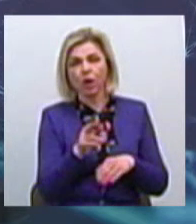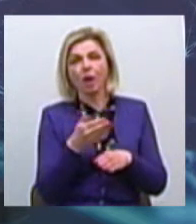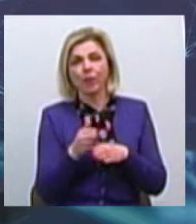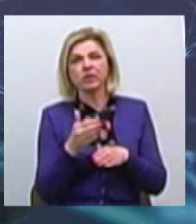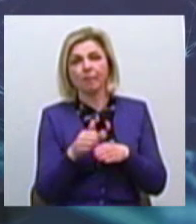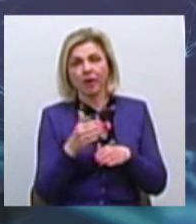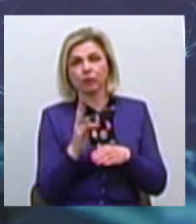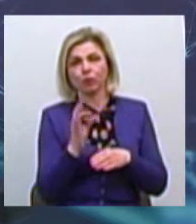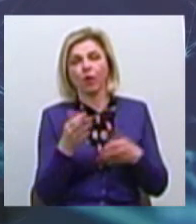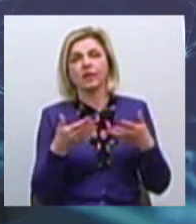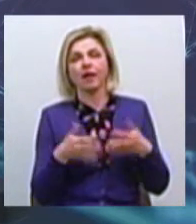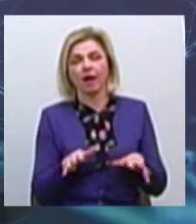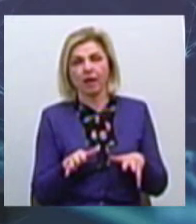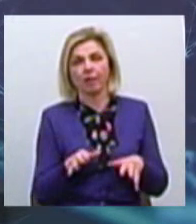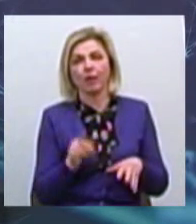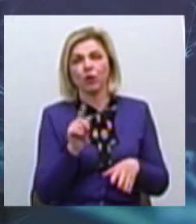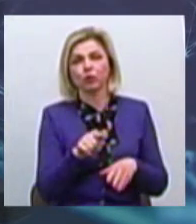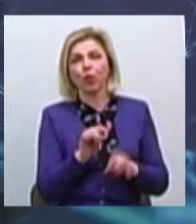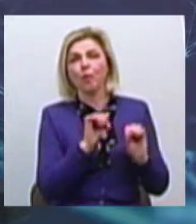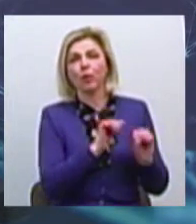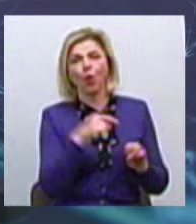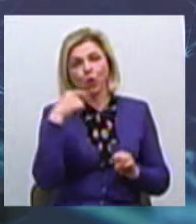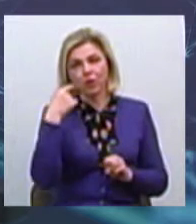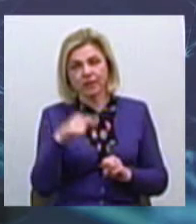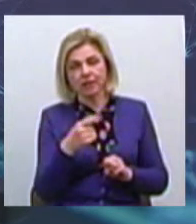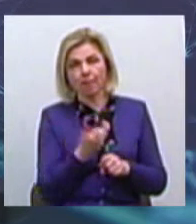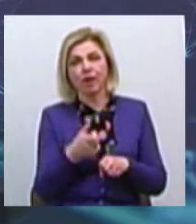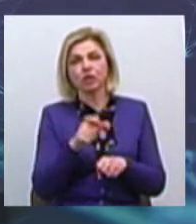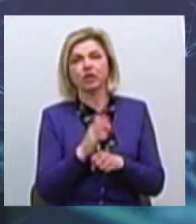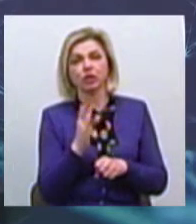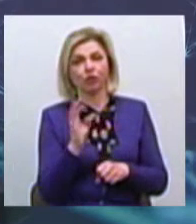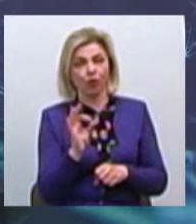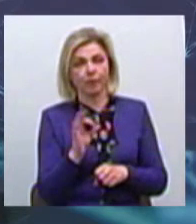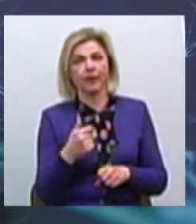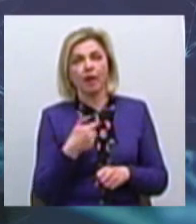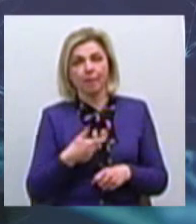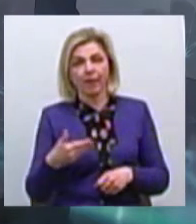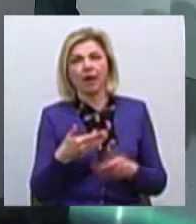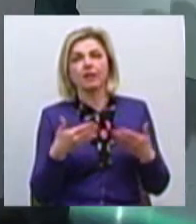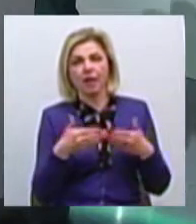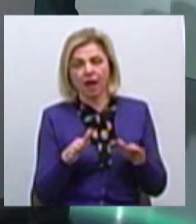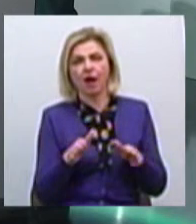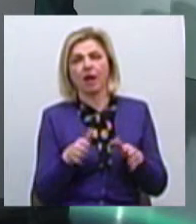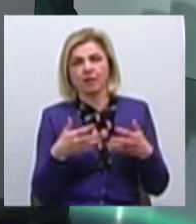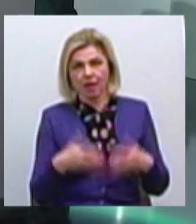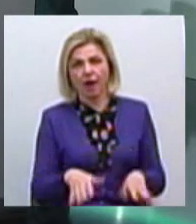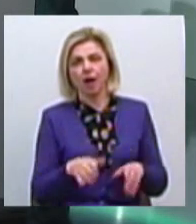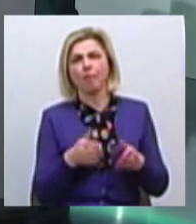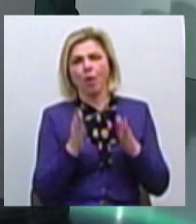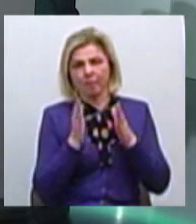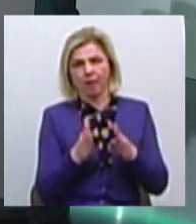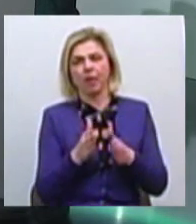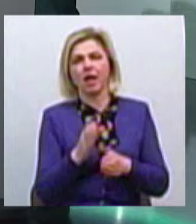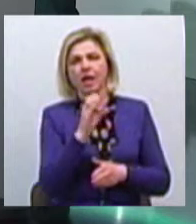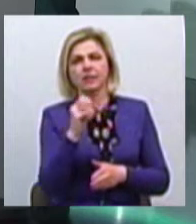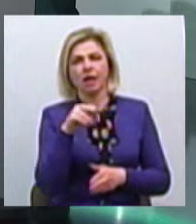теряем вот это пророссийское большинство, мы теряем откровенных сепаратистов и